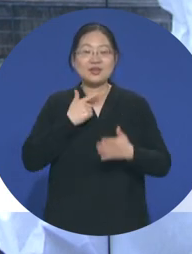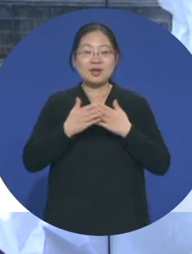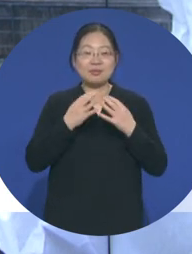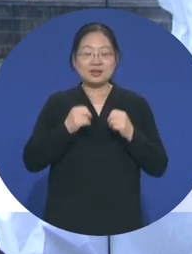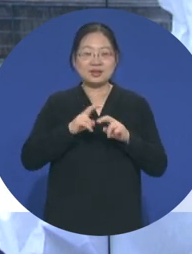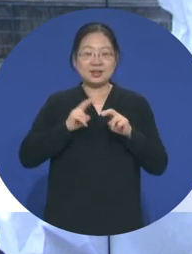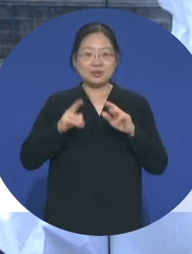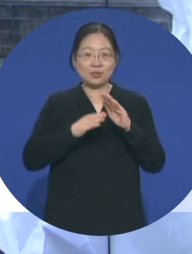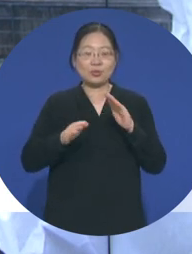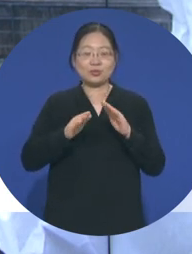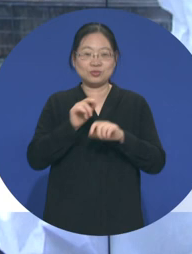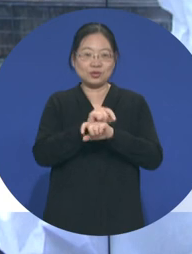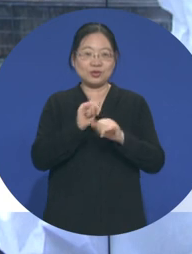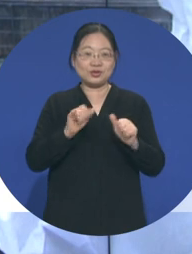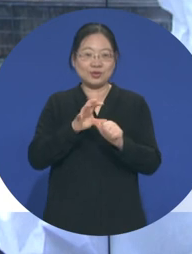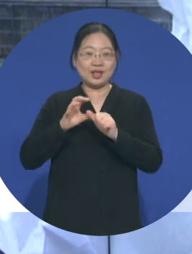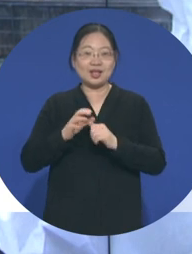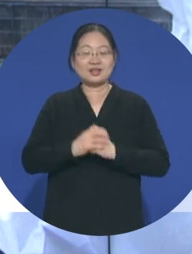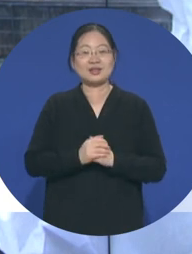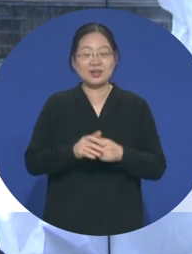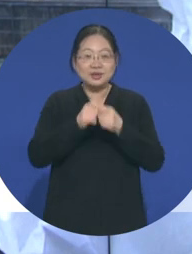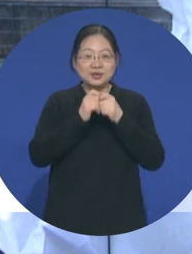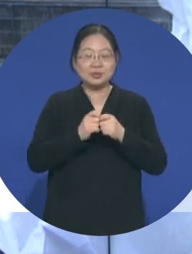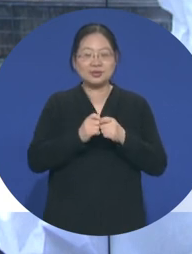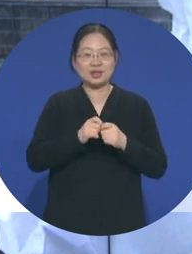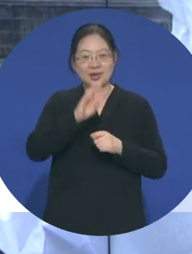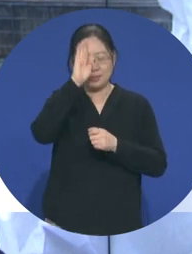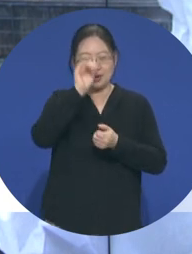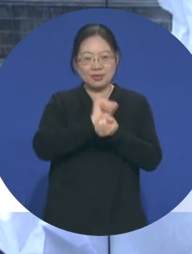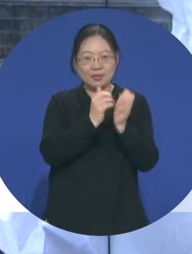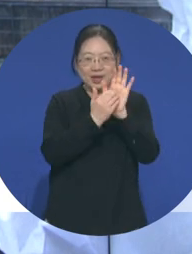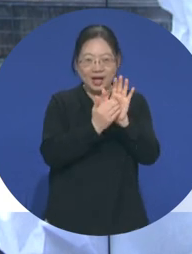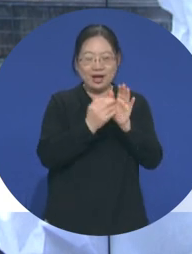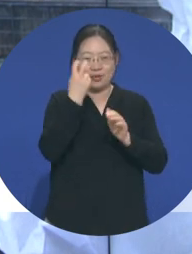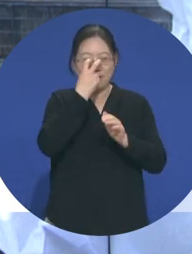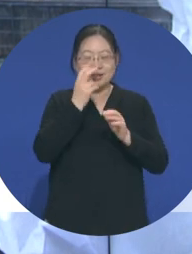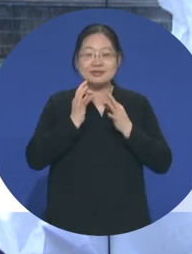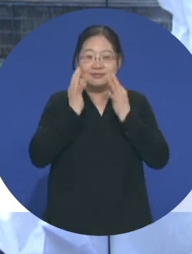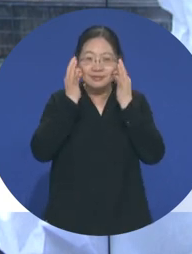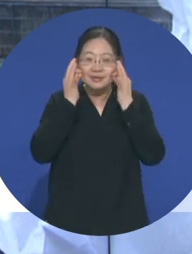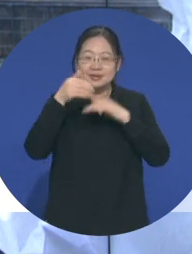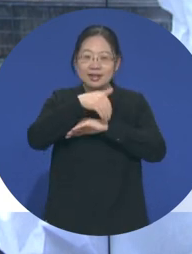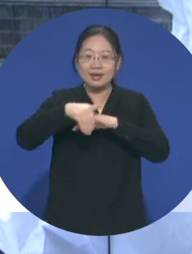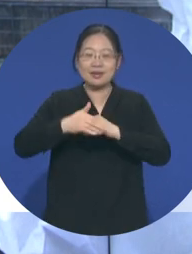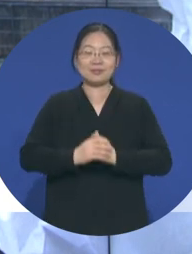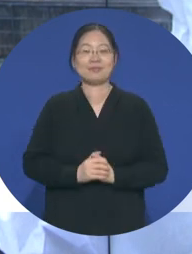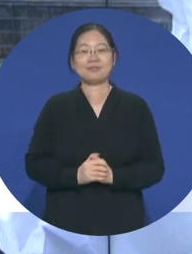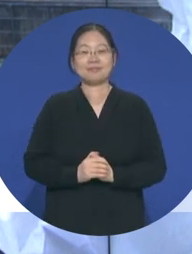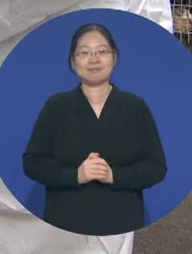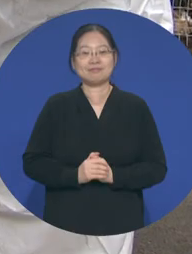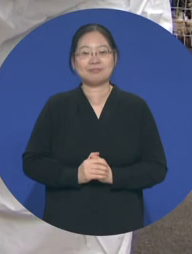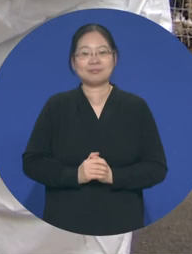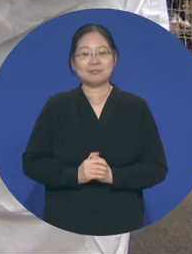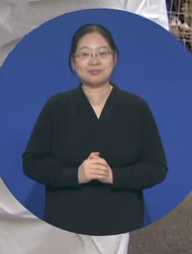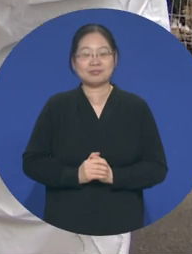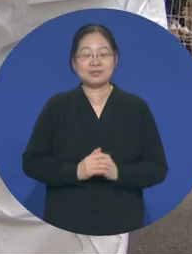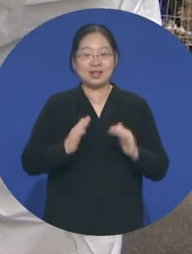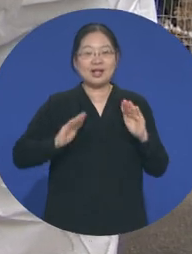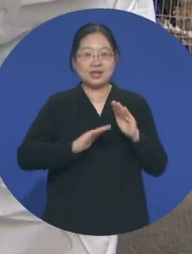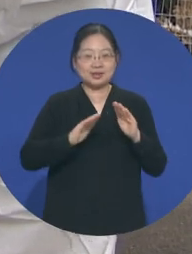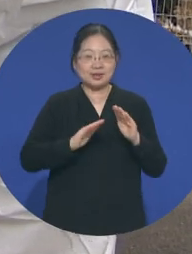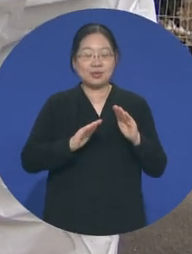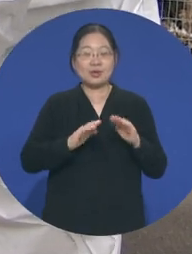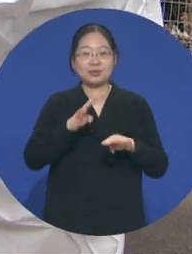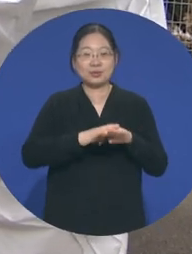경험이 많은 퇴직 공무원을 활용해 촘촘한 방역 관리에 힘쓸 예정입니다 서문영 기자가 다녀왔습니다 가급